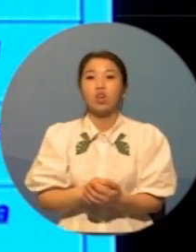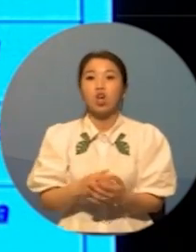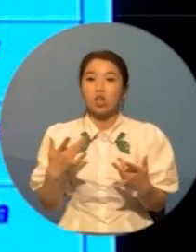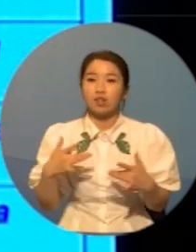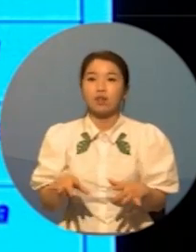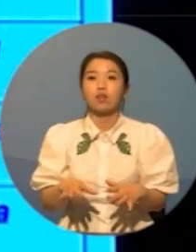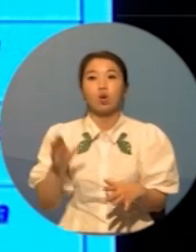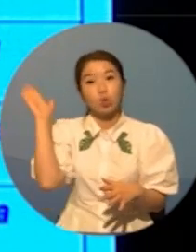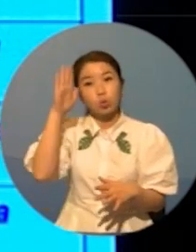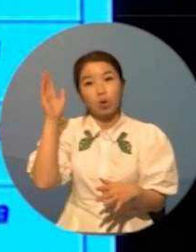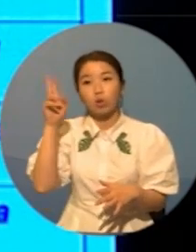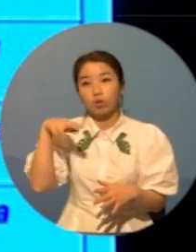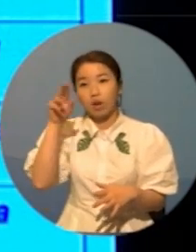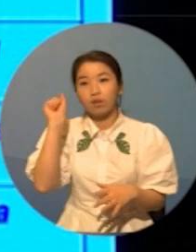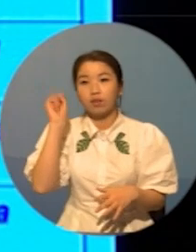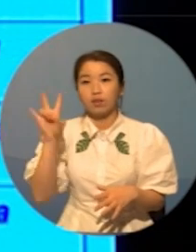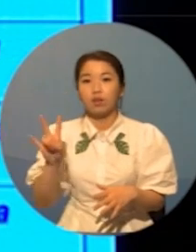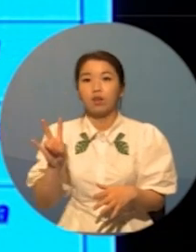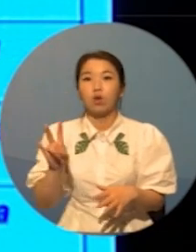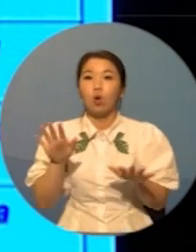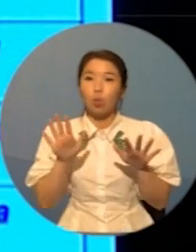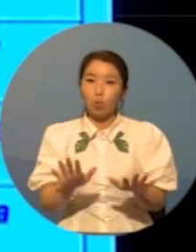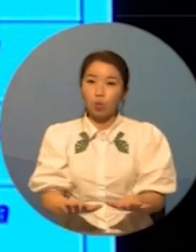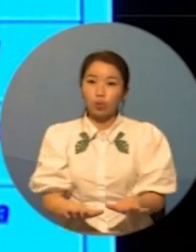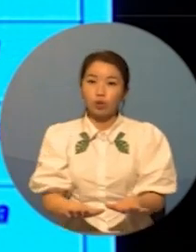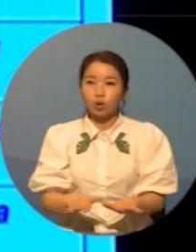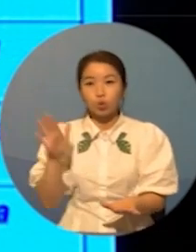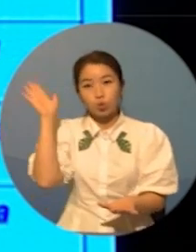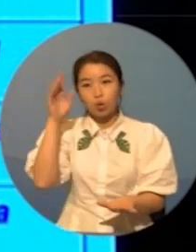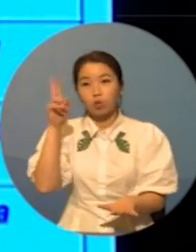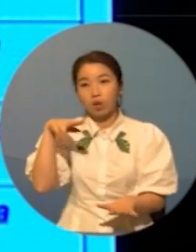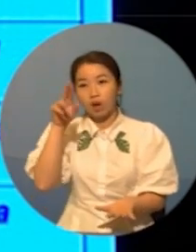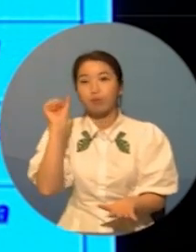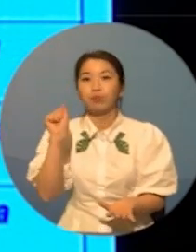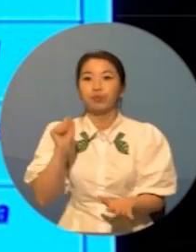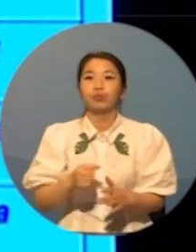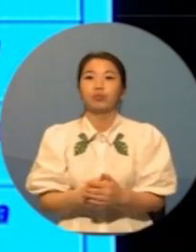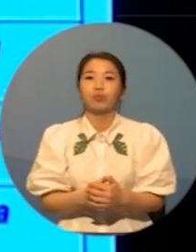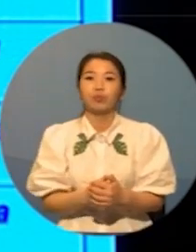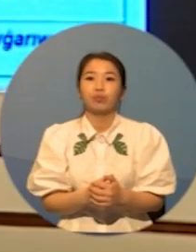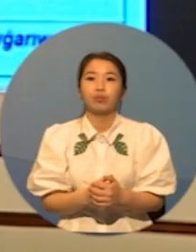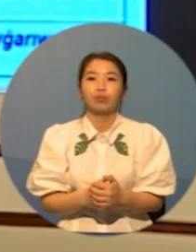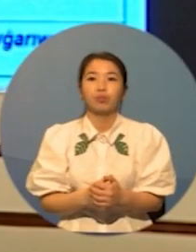шығыс суғарудан, һәм орын сеплігінде суғаруда.